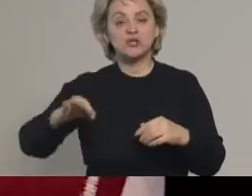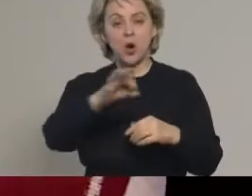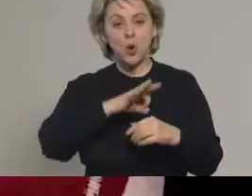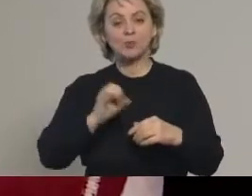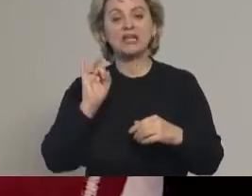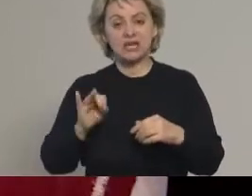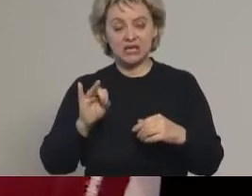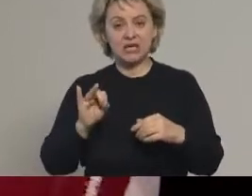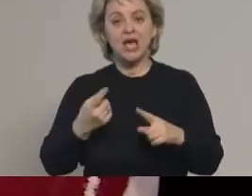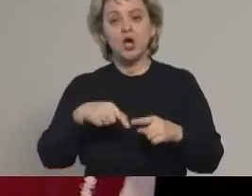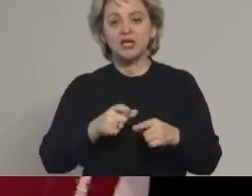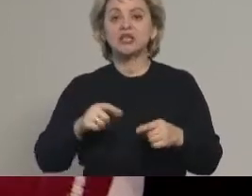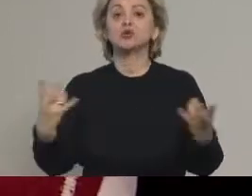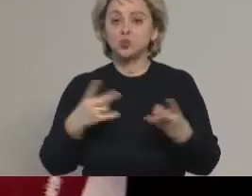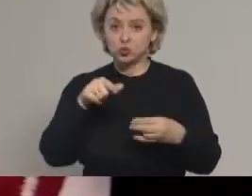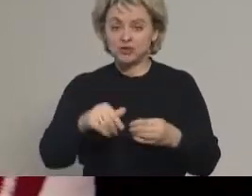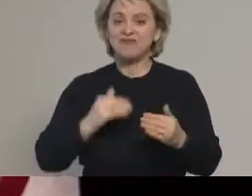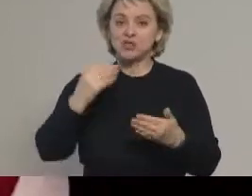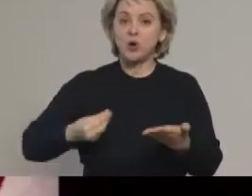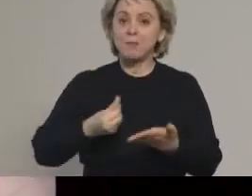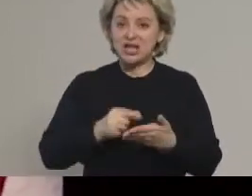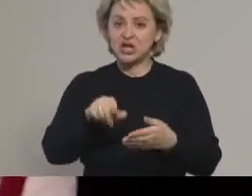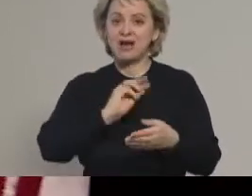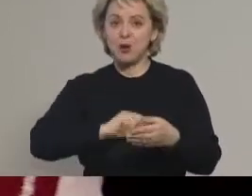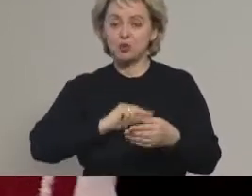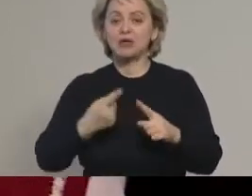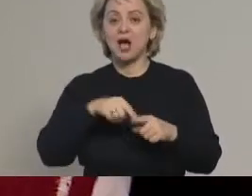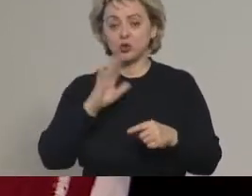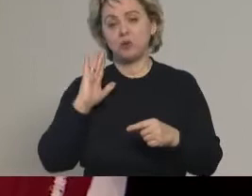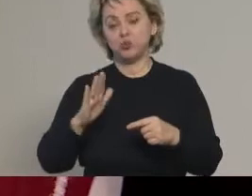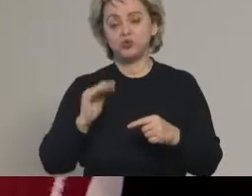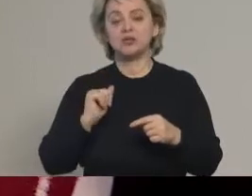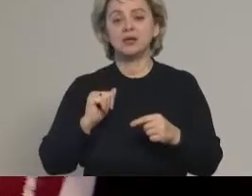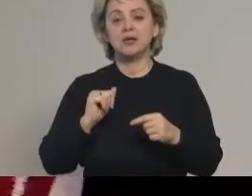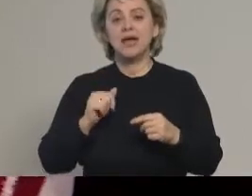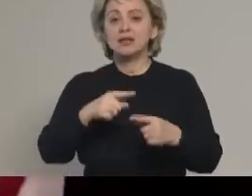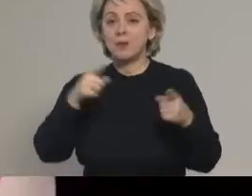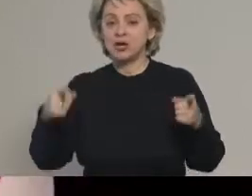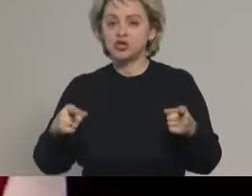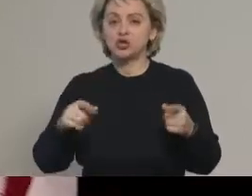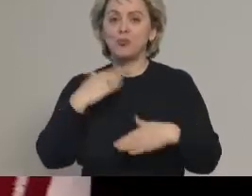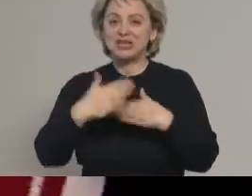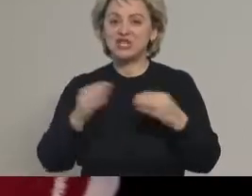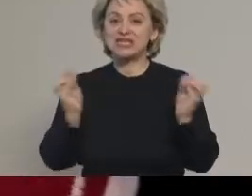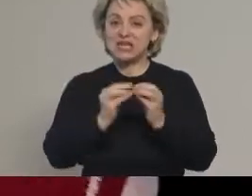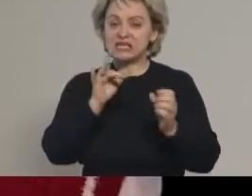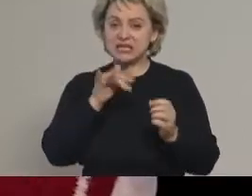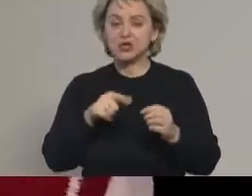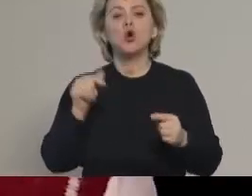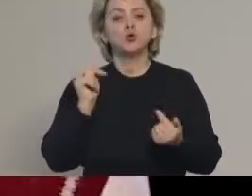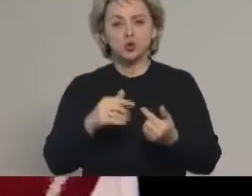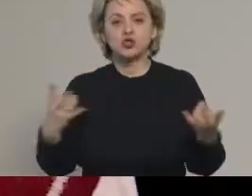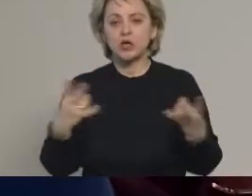области. И это очень востребованная, высокооплачиваемая работа, которая будет на протяжении там, ближайшие 10 лет